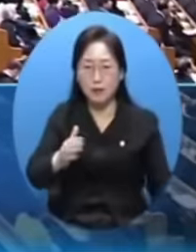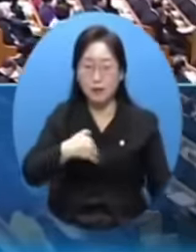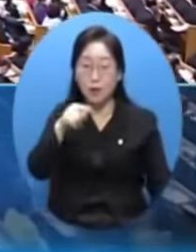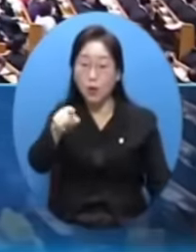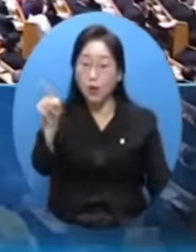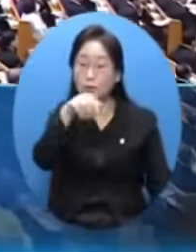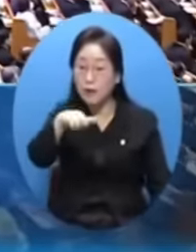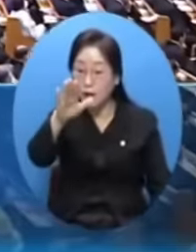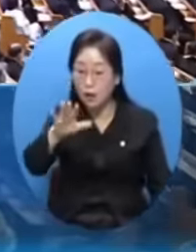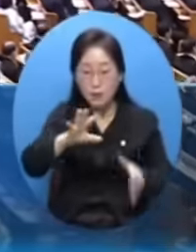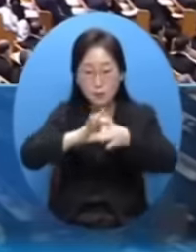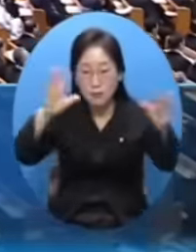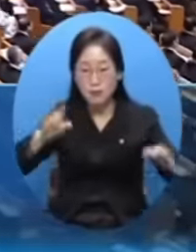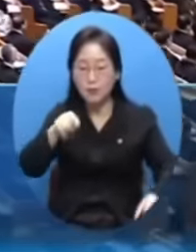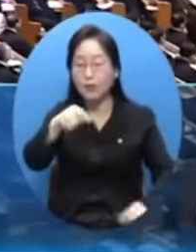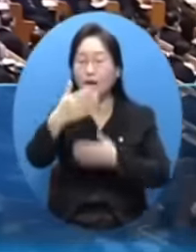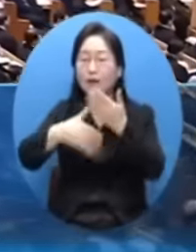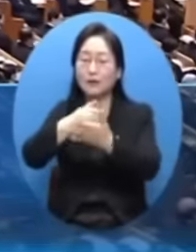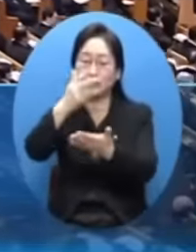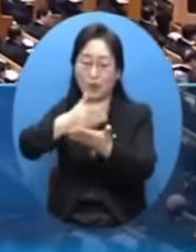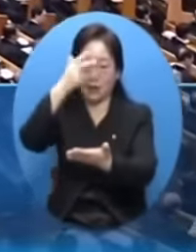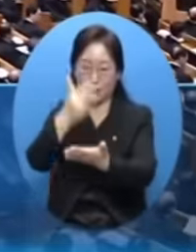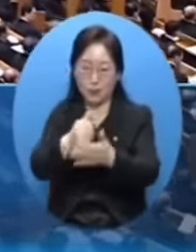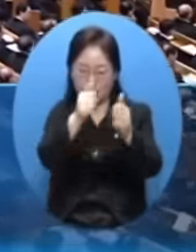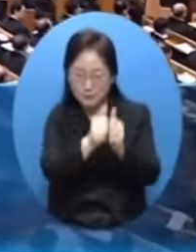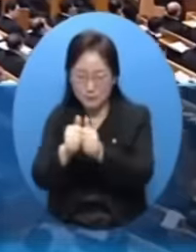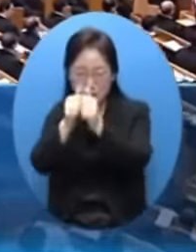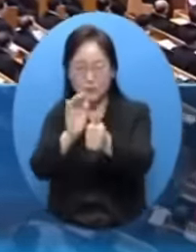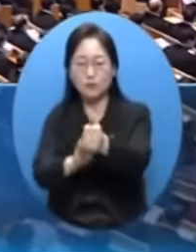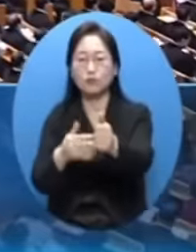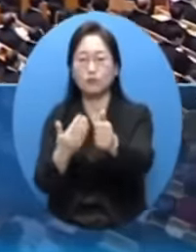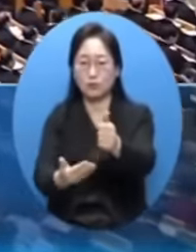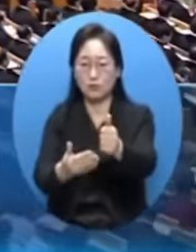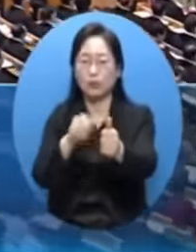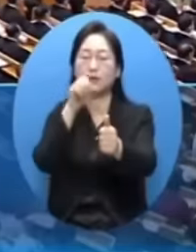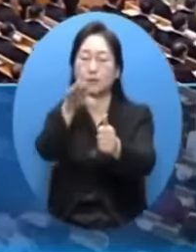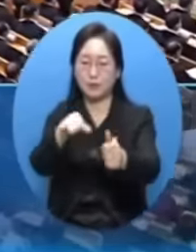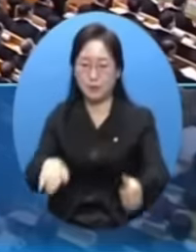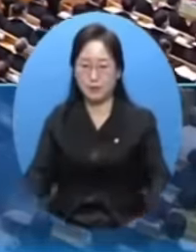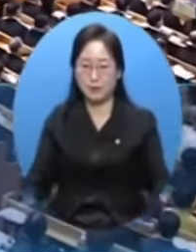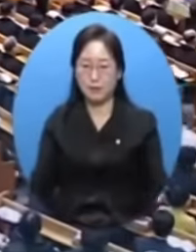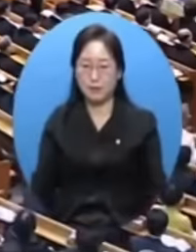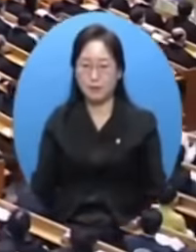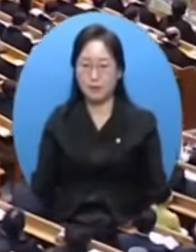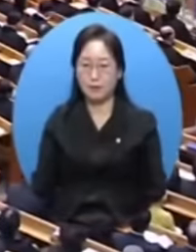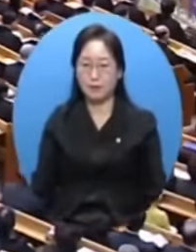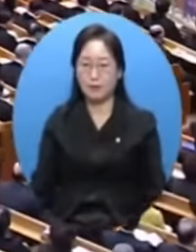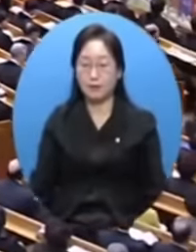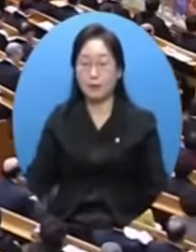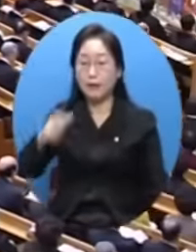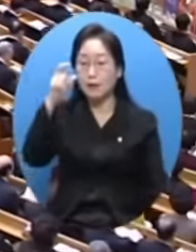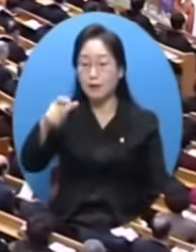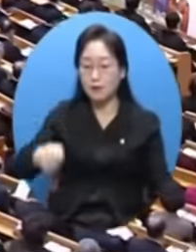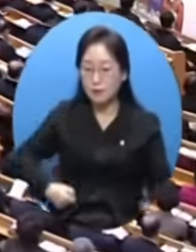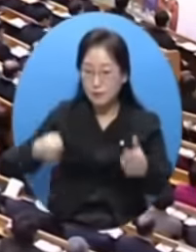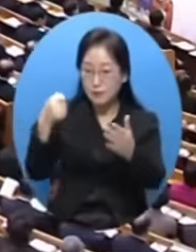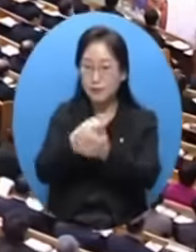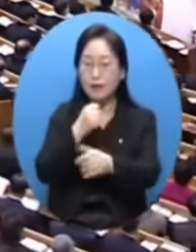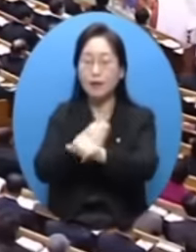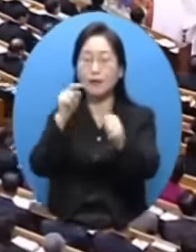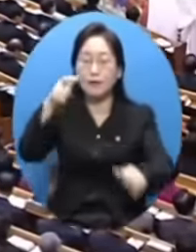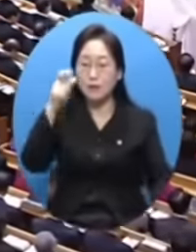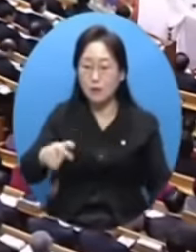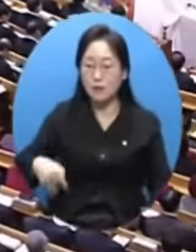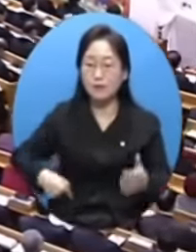어디로 가든지 내 하나님 야외가 너와 함께 하느니라 하시니라 강하고 담대하라